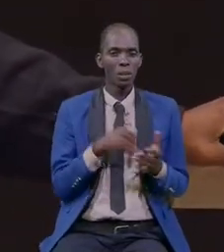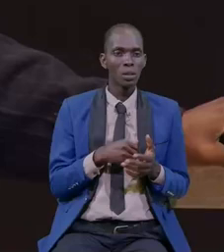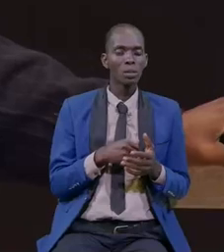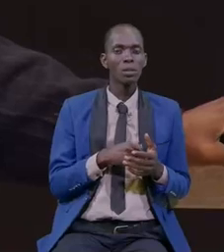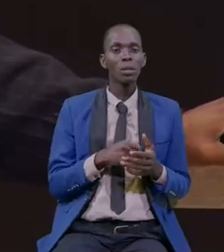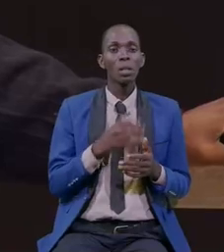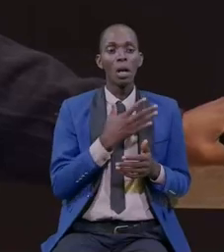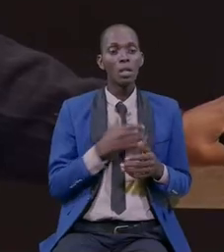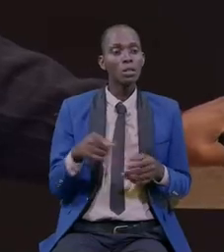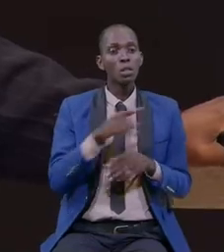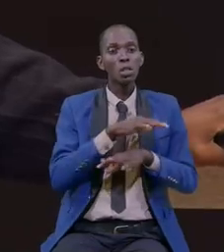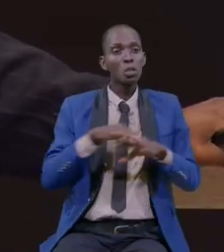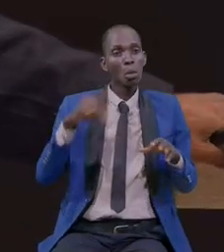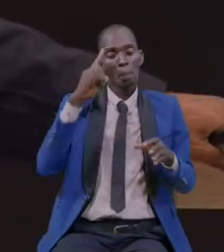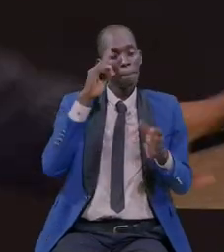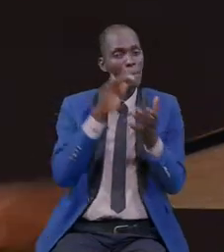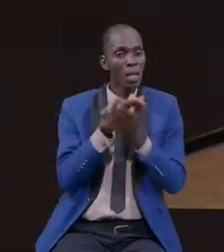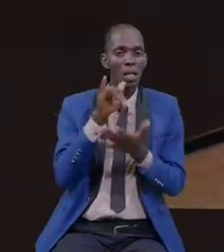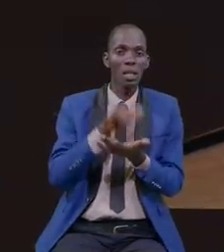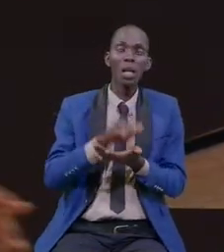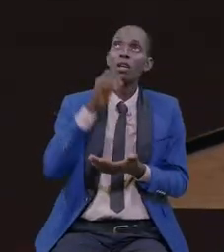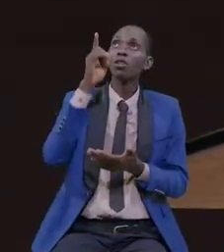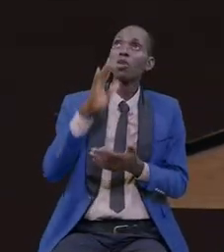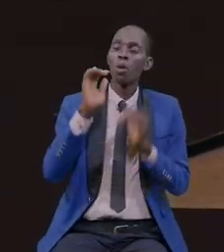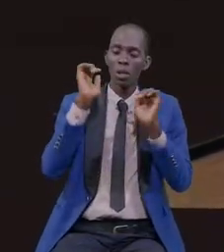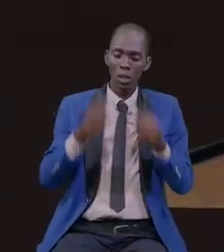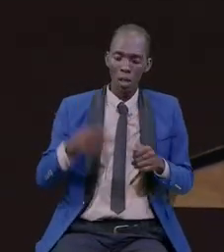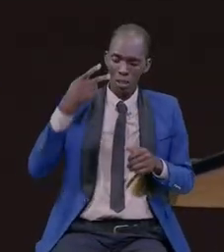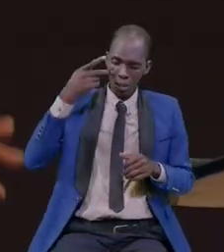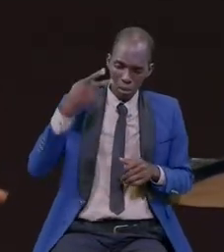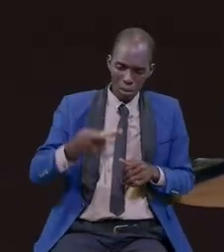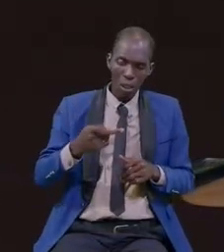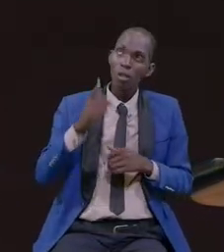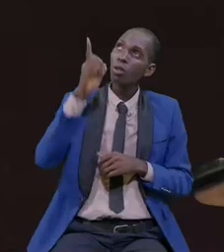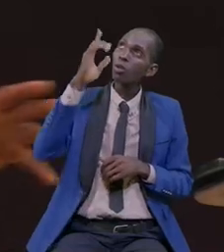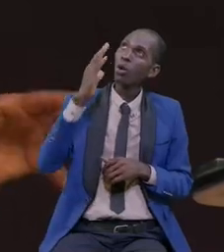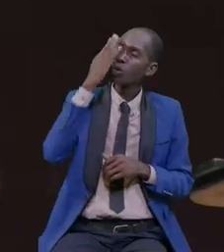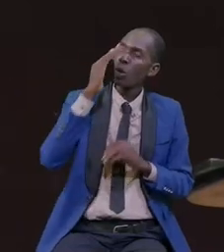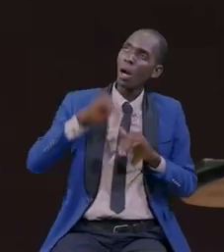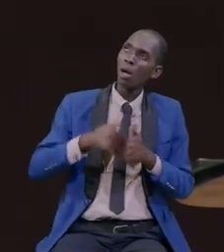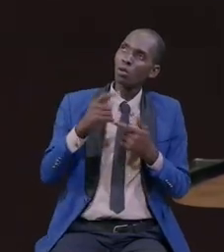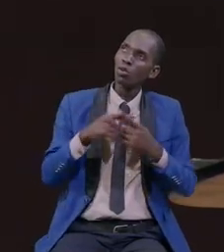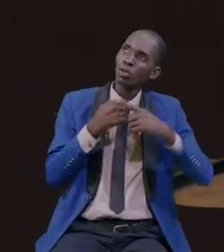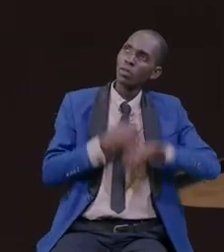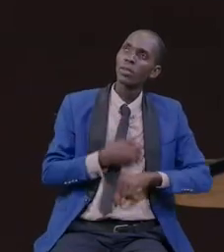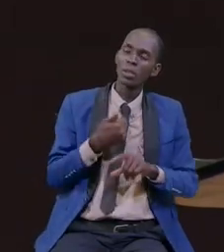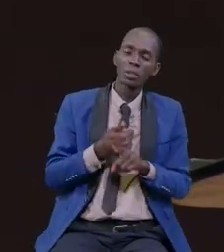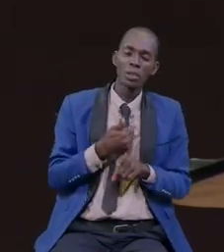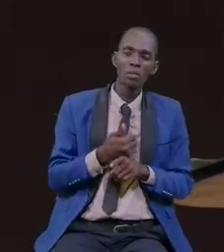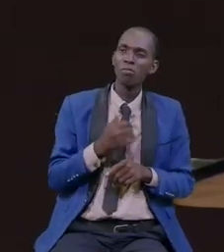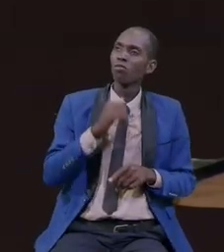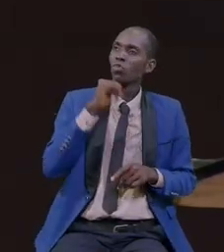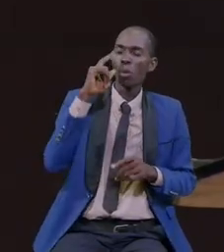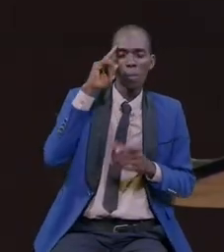Dieu voit et que Dieu peut les défendre ils ont perdu cette fois et c'est pour cette raison qu'ils essaient de se battre de lutter ici et